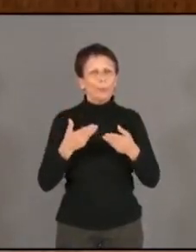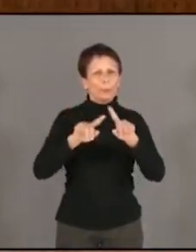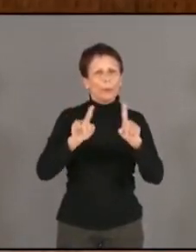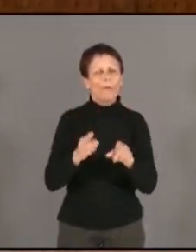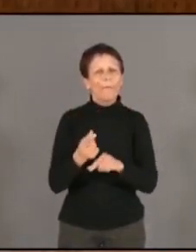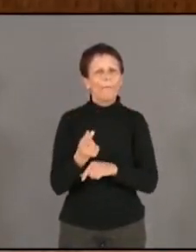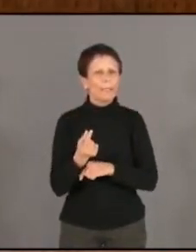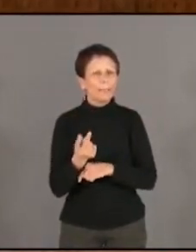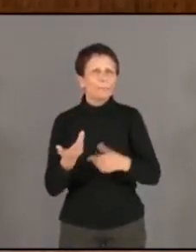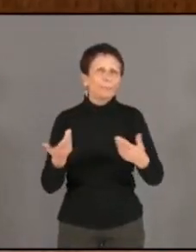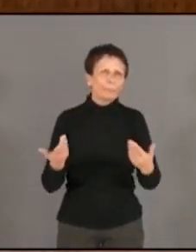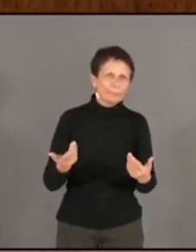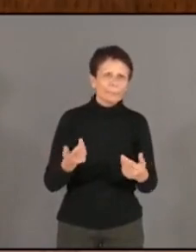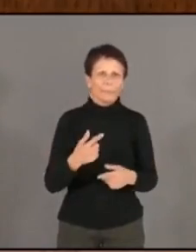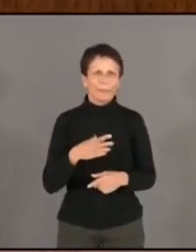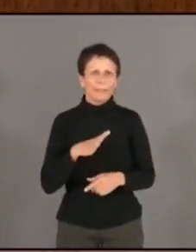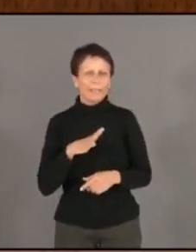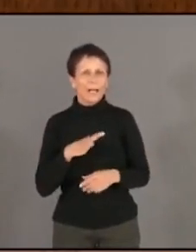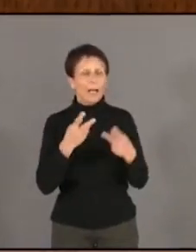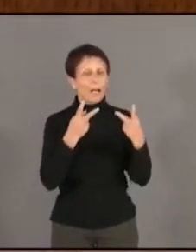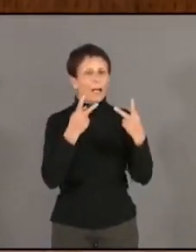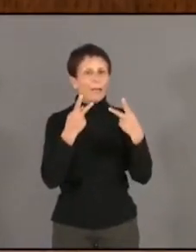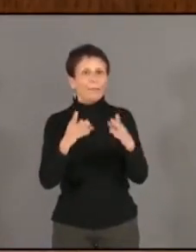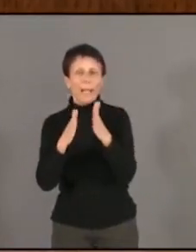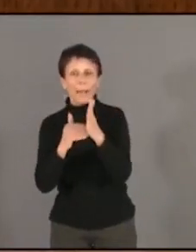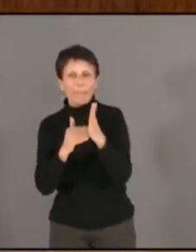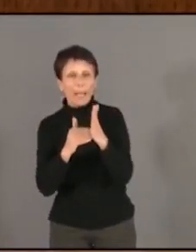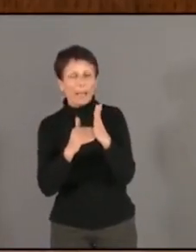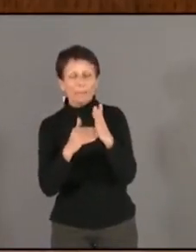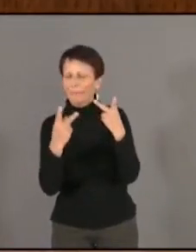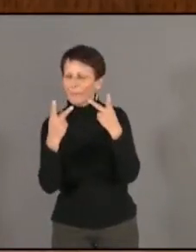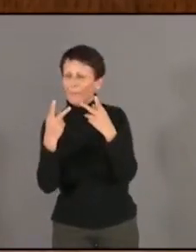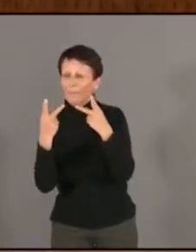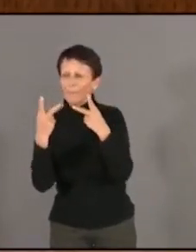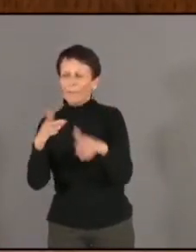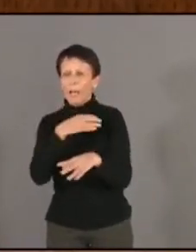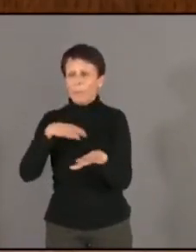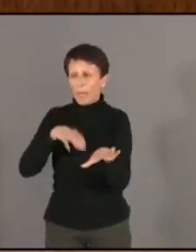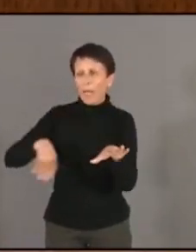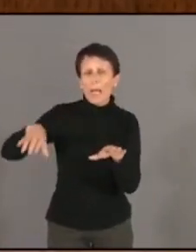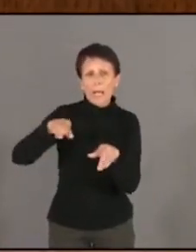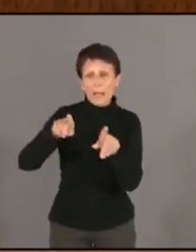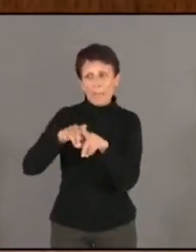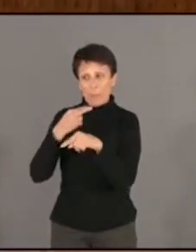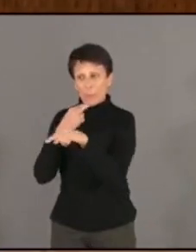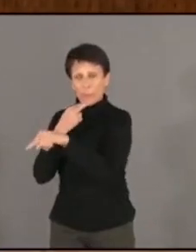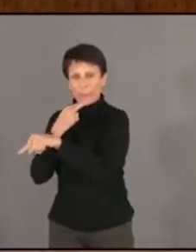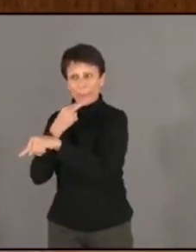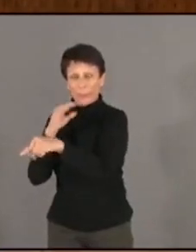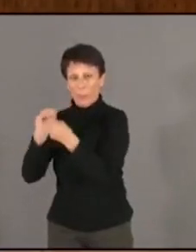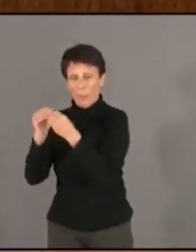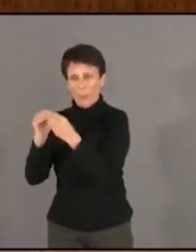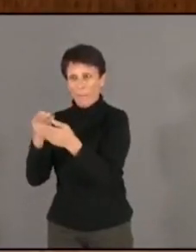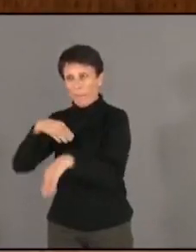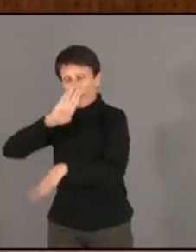d'ailleurs un lien entre les difficultés financières des collectivités et le recours à ce type d'emprunt. Alors, Monsieur Canicave, moi je vous invite à la prudence